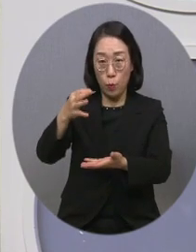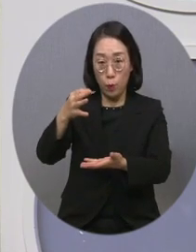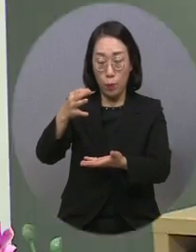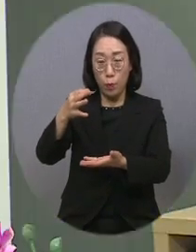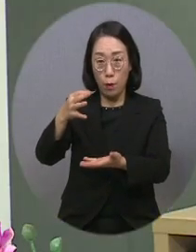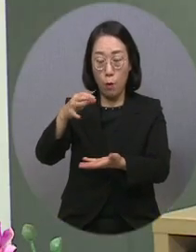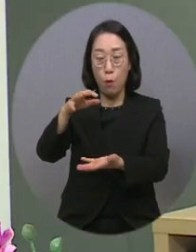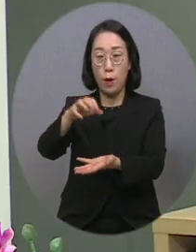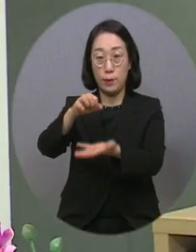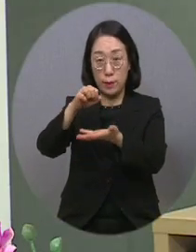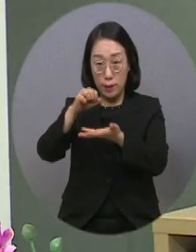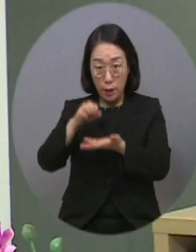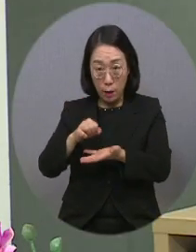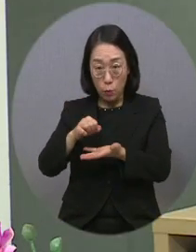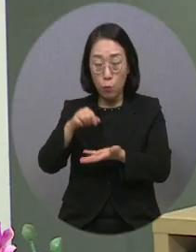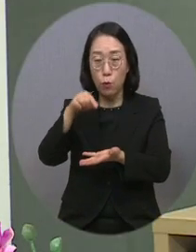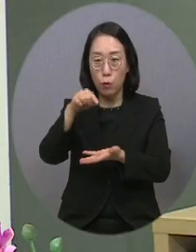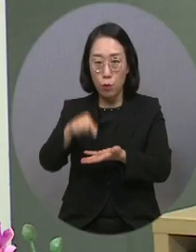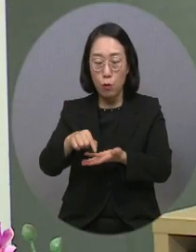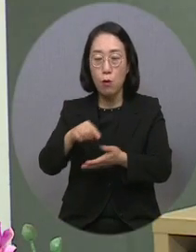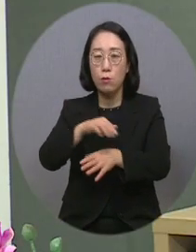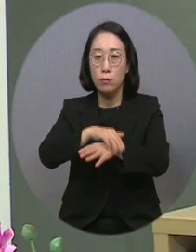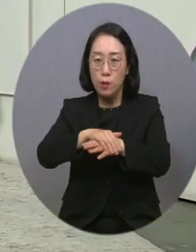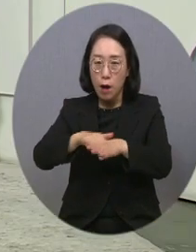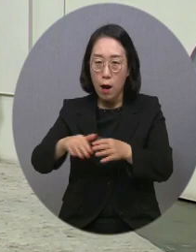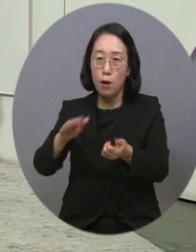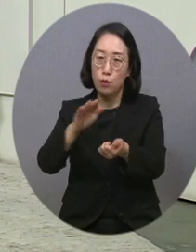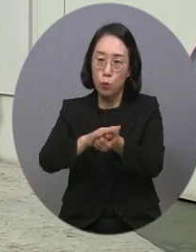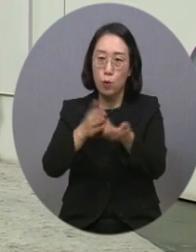저희들이 거의 많이 해주고 있다고 해요.